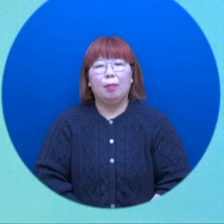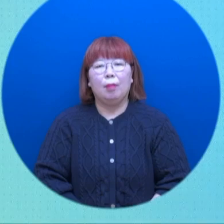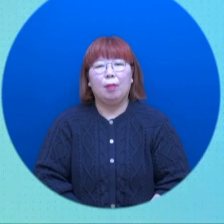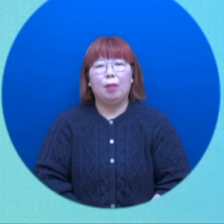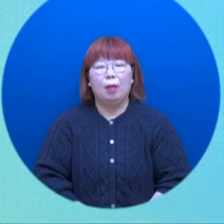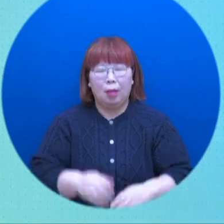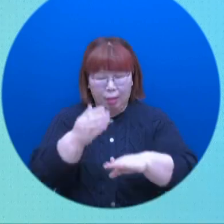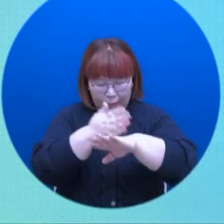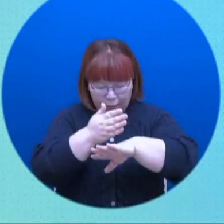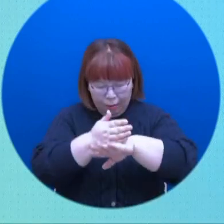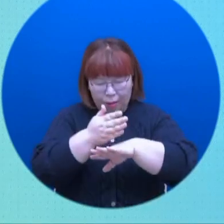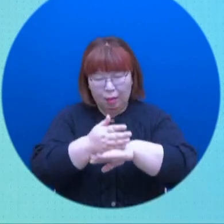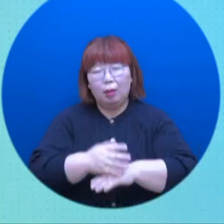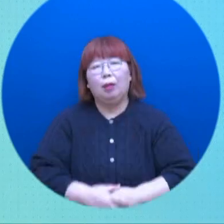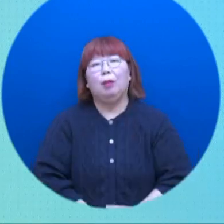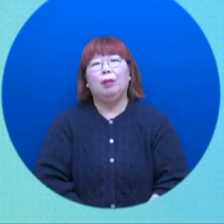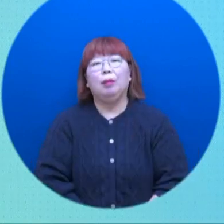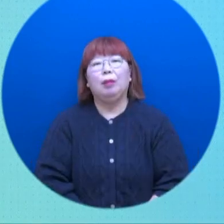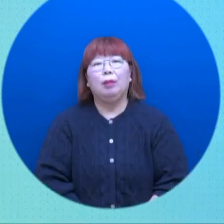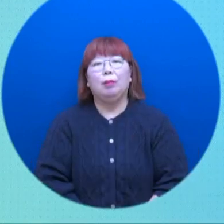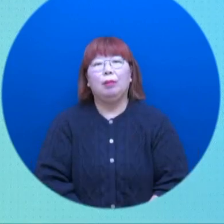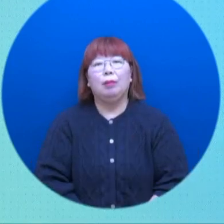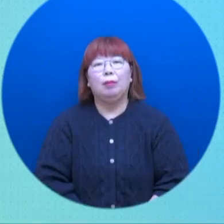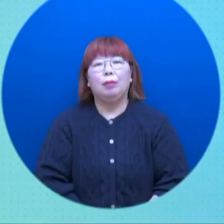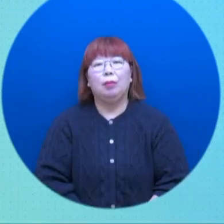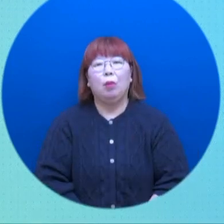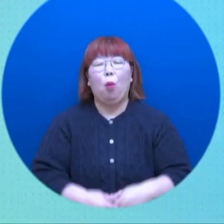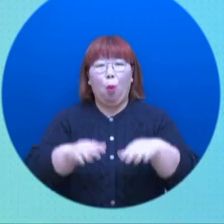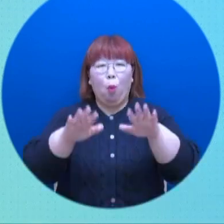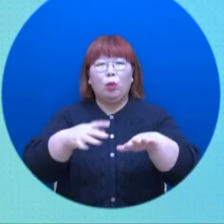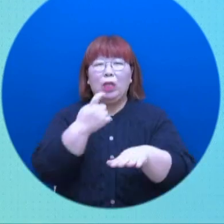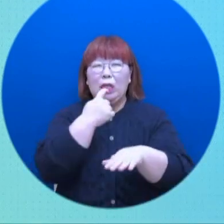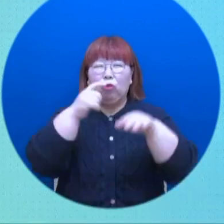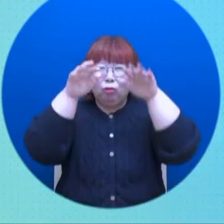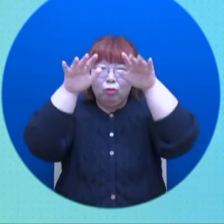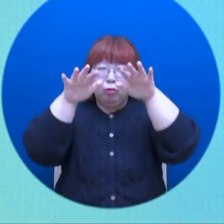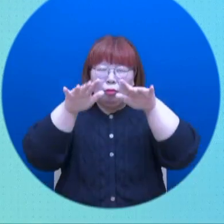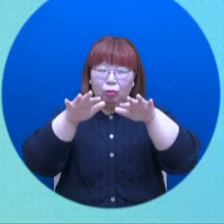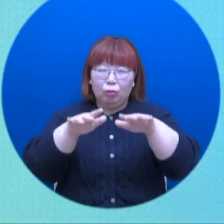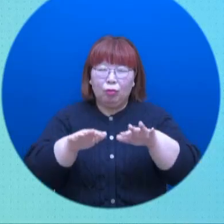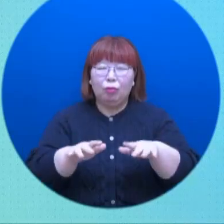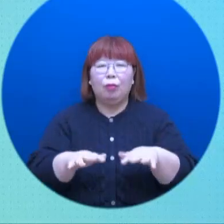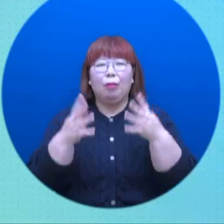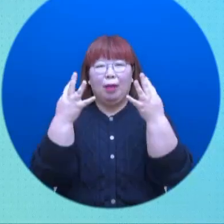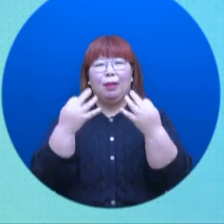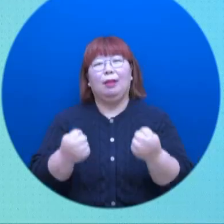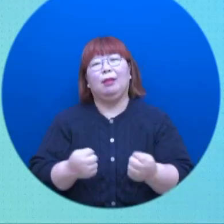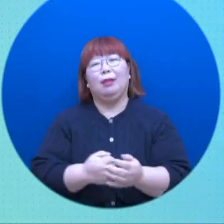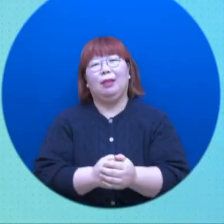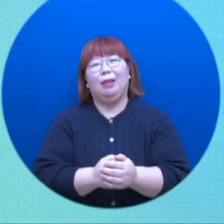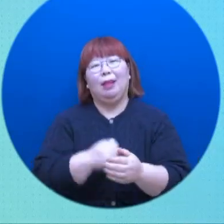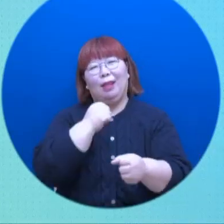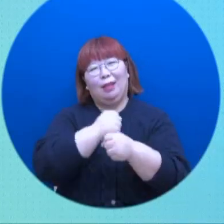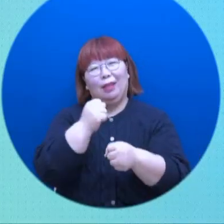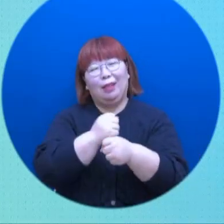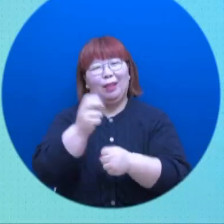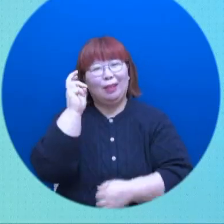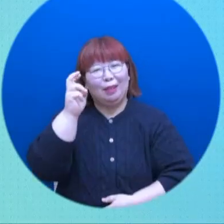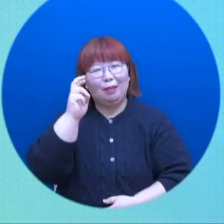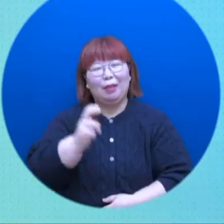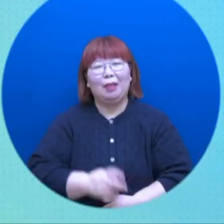네, 감사합니다. 오늘 밖에 눈이 많이 내렸어요. 많이 당황하셨죠? 네,